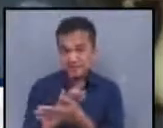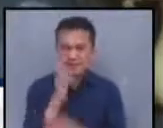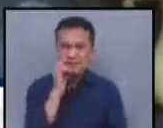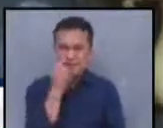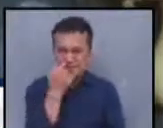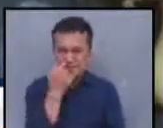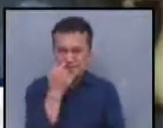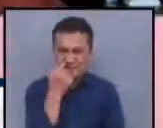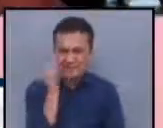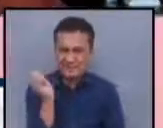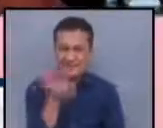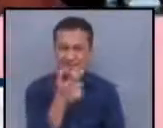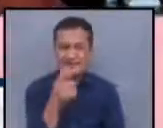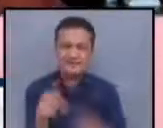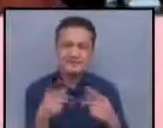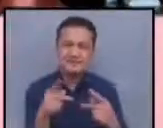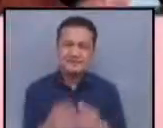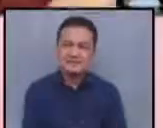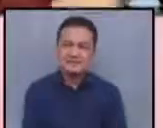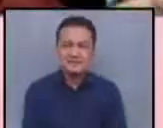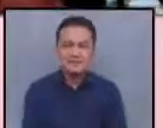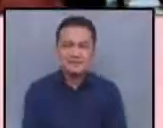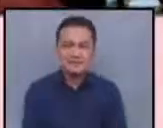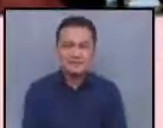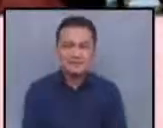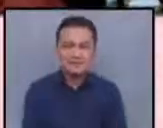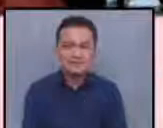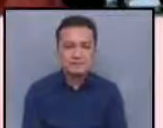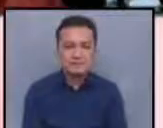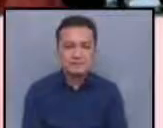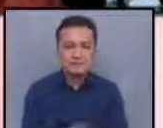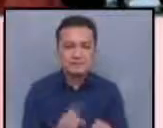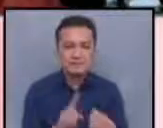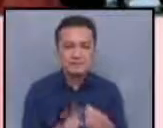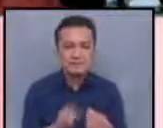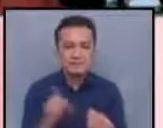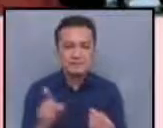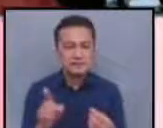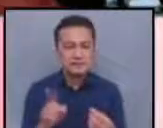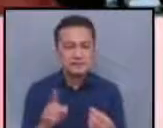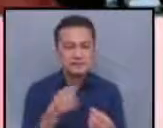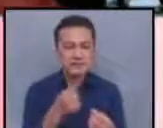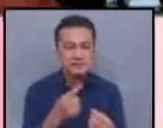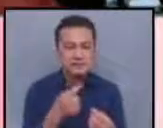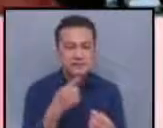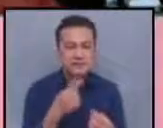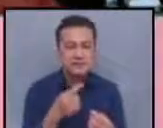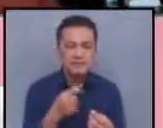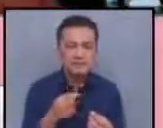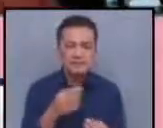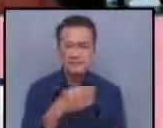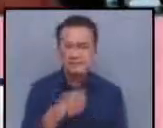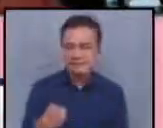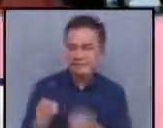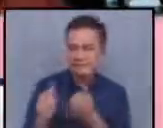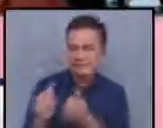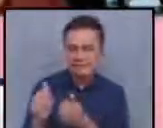ganon. Tapos, dati kasi sayaw-sayaw lang ako, super lip-sync lang ako sa TikTok, ganon.